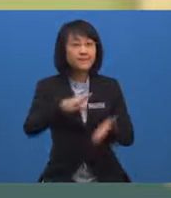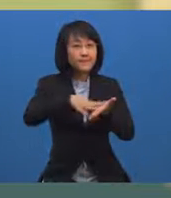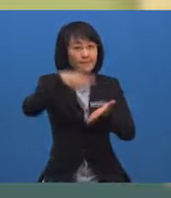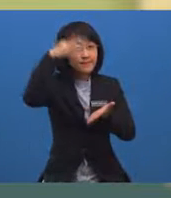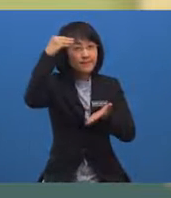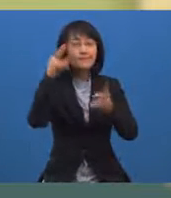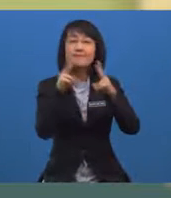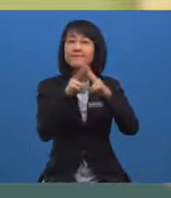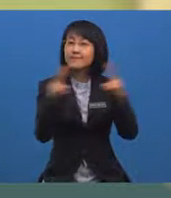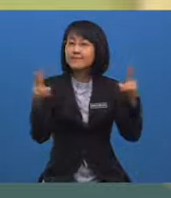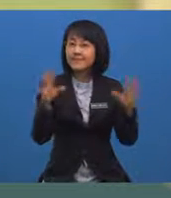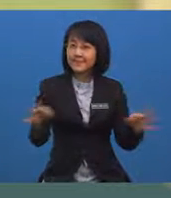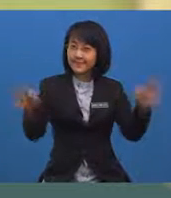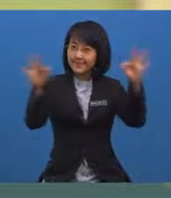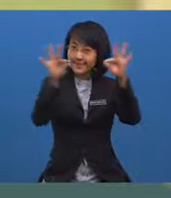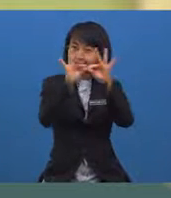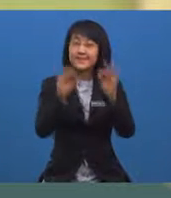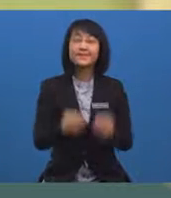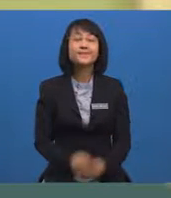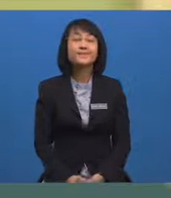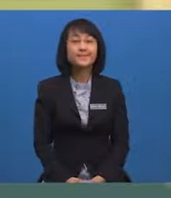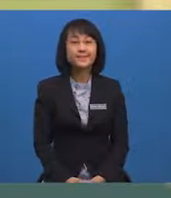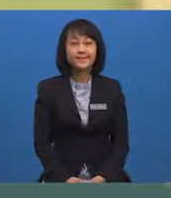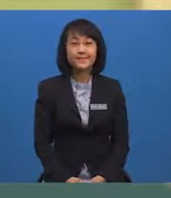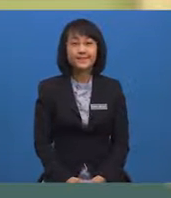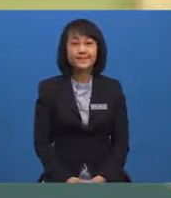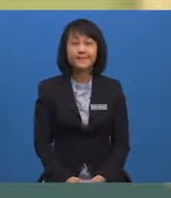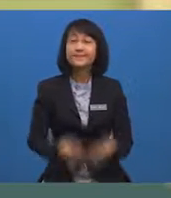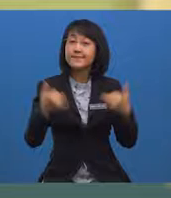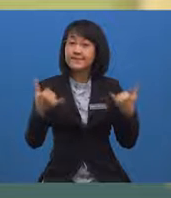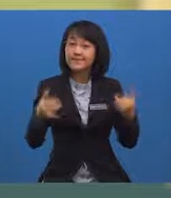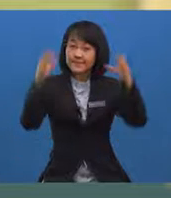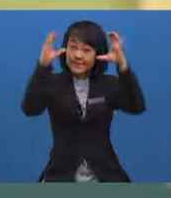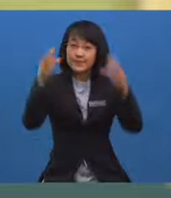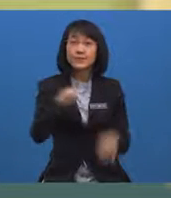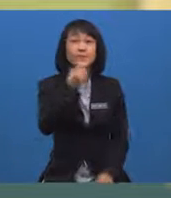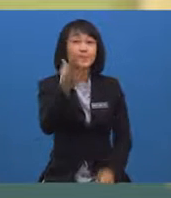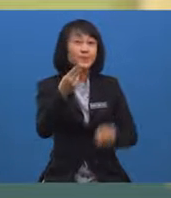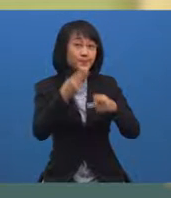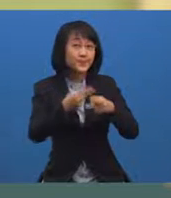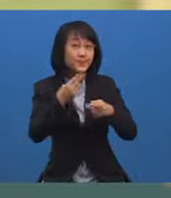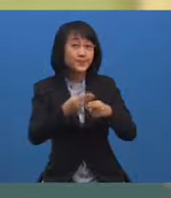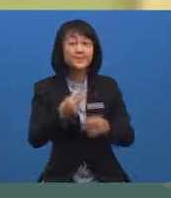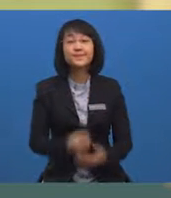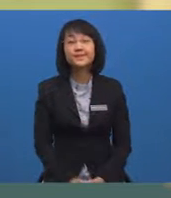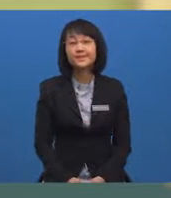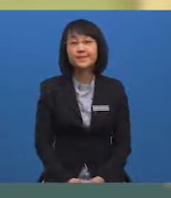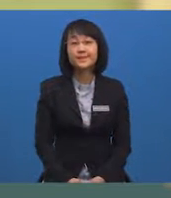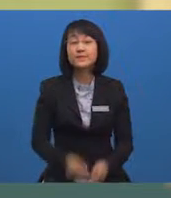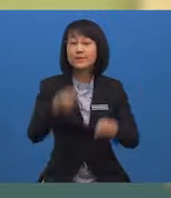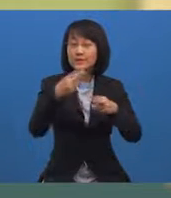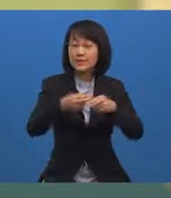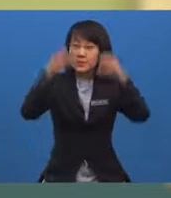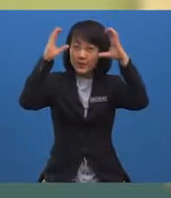itu sangatlah penting. Baiklah, izinkan cikgu perkenalkan nama cikgu. Nama